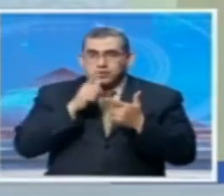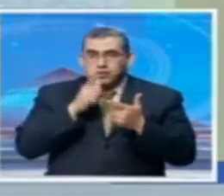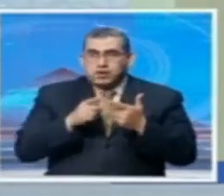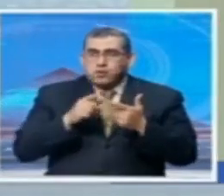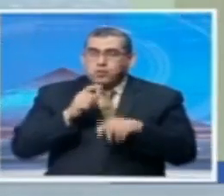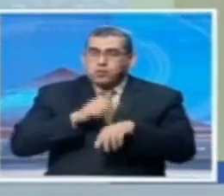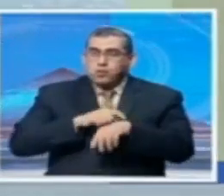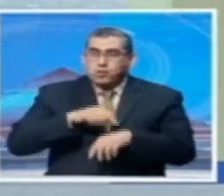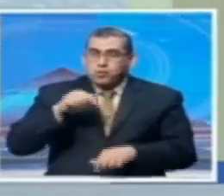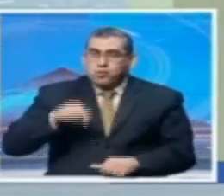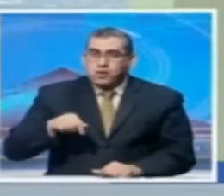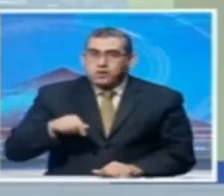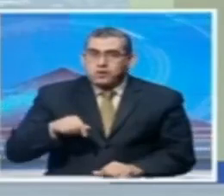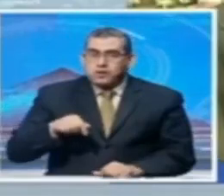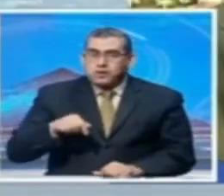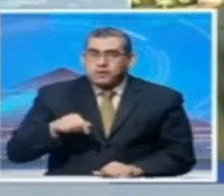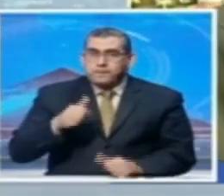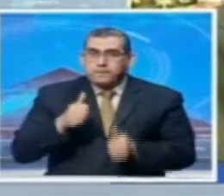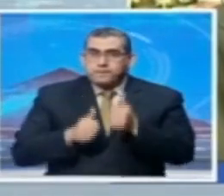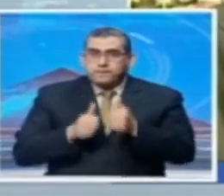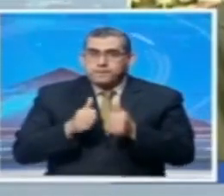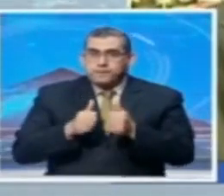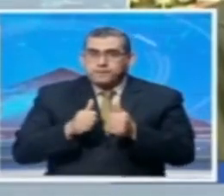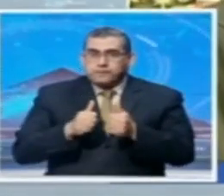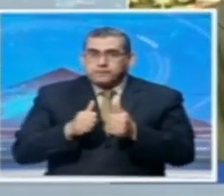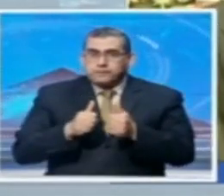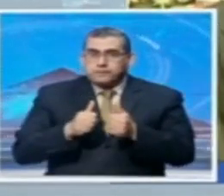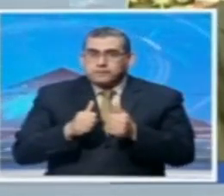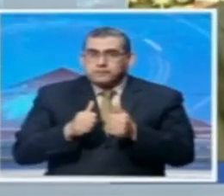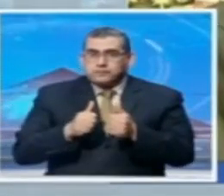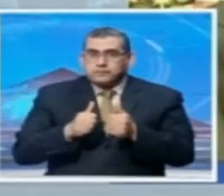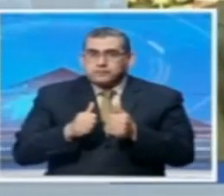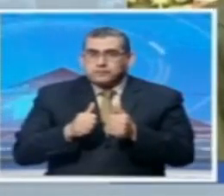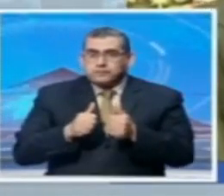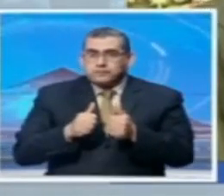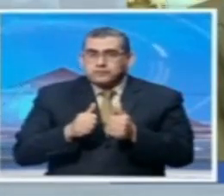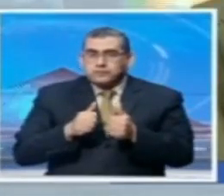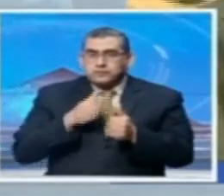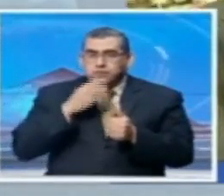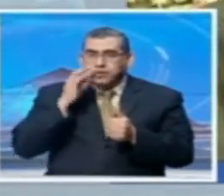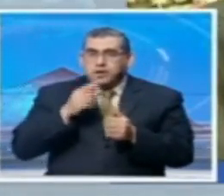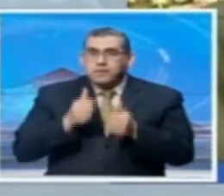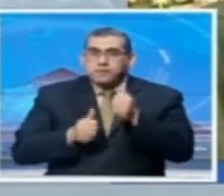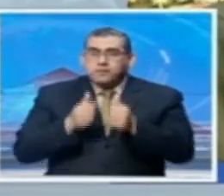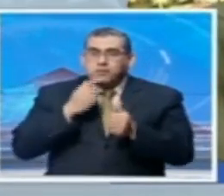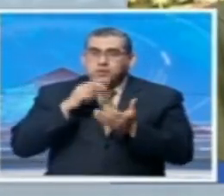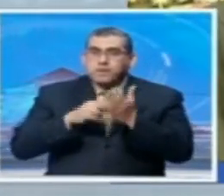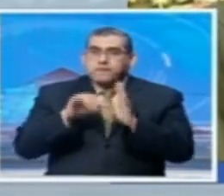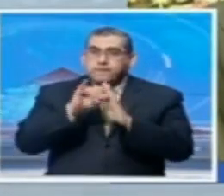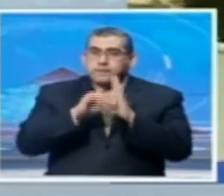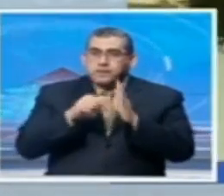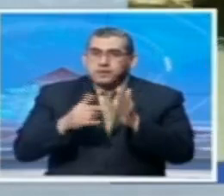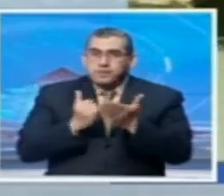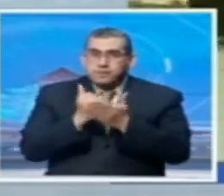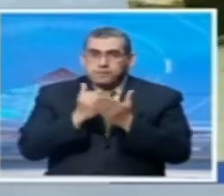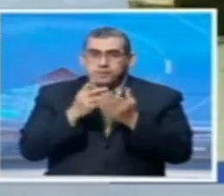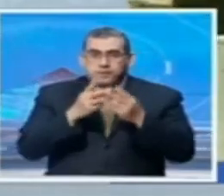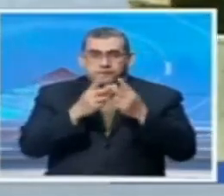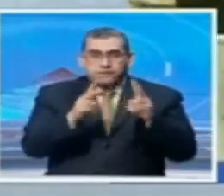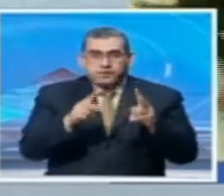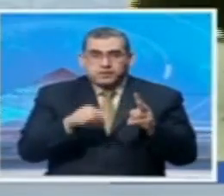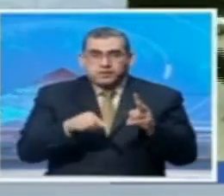وقتها، لان احنا اول يوم امتحان التكدس في داخل السناتر، يعني انتوا رافضين مبدا ان المدارس تفتح